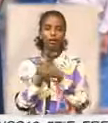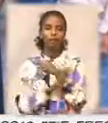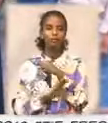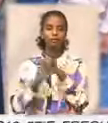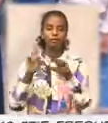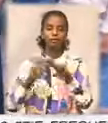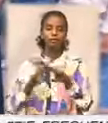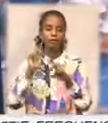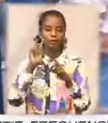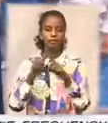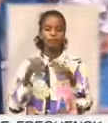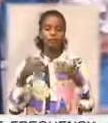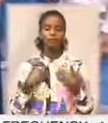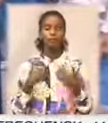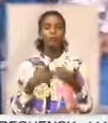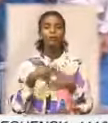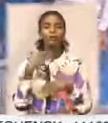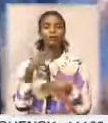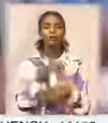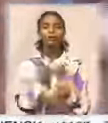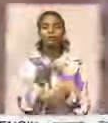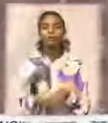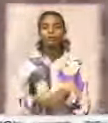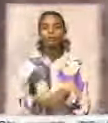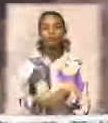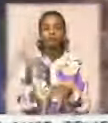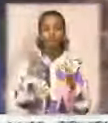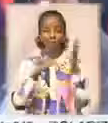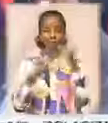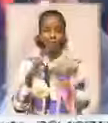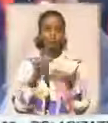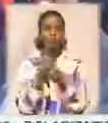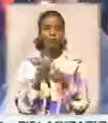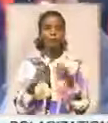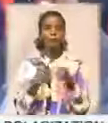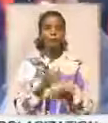አገርም የተቀመጠ አቅጣጫ ስላለ በቀጣይ ይህንን ችግር እየፈታ እንሄዳለን ማለት ነው።